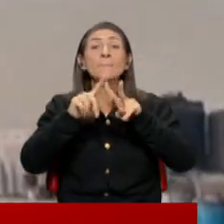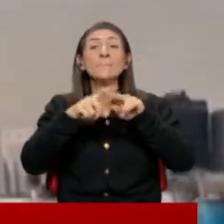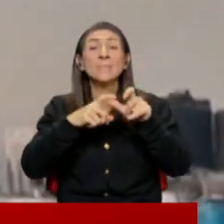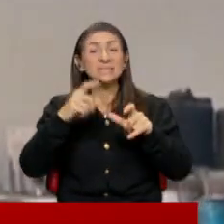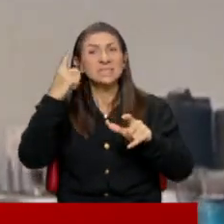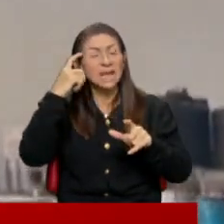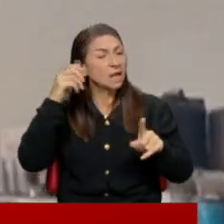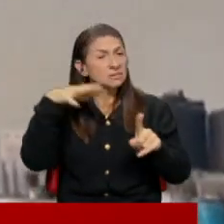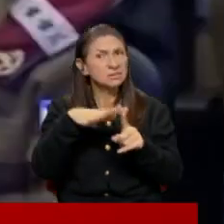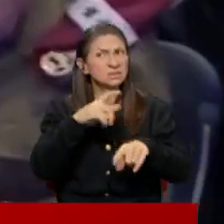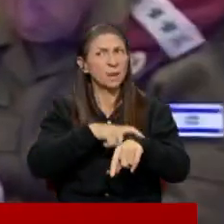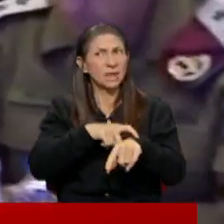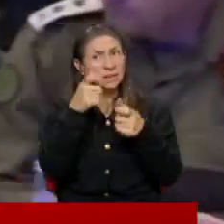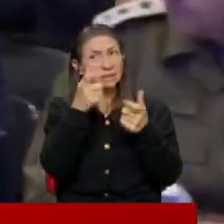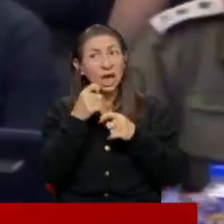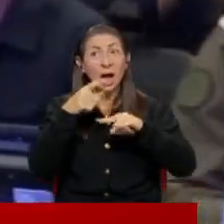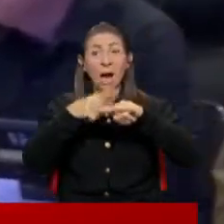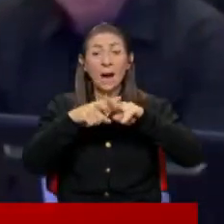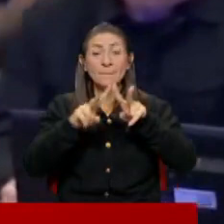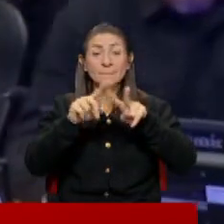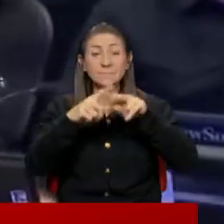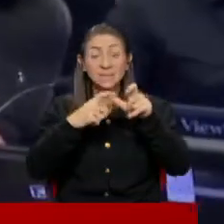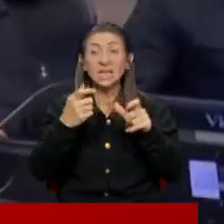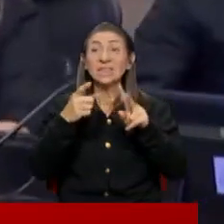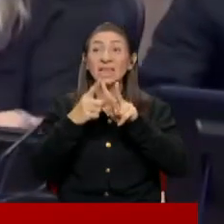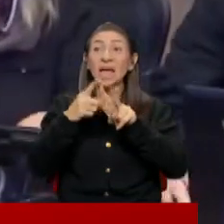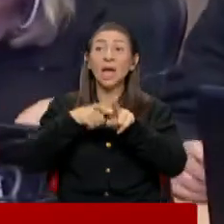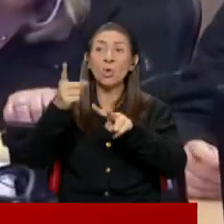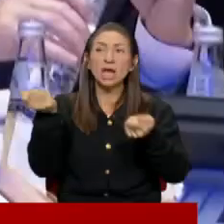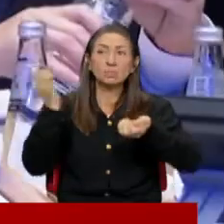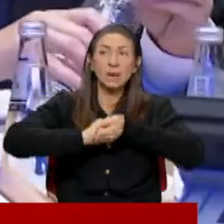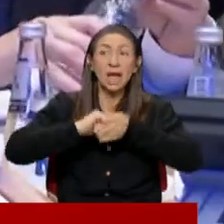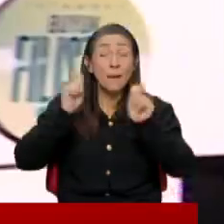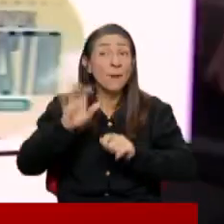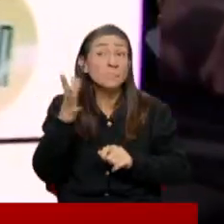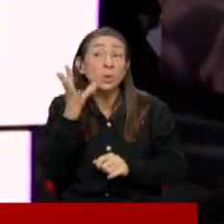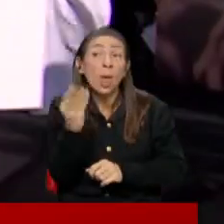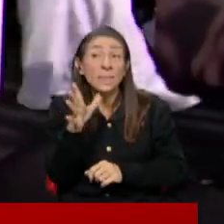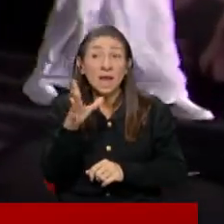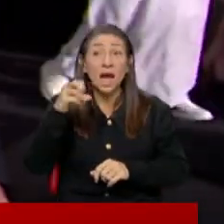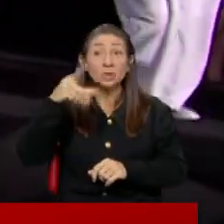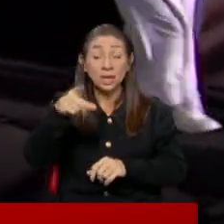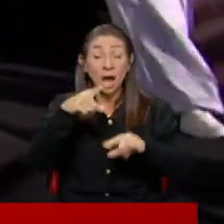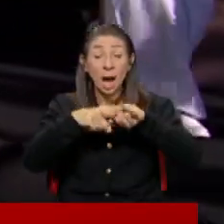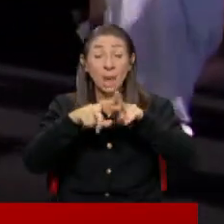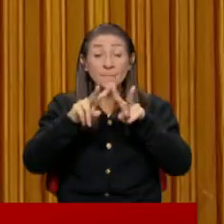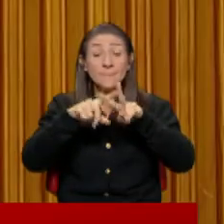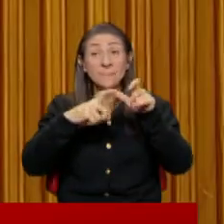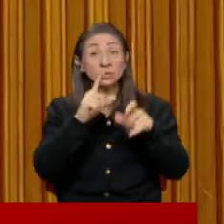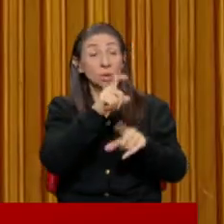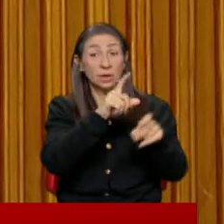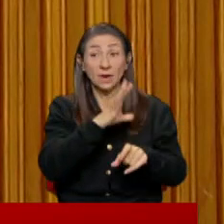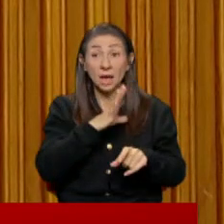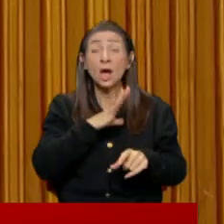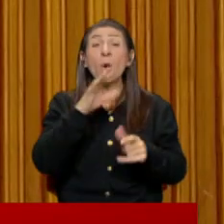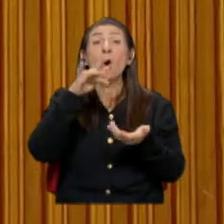saldırılarının zamanlamasına dikkat çekti. Hamas'ın Netanyahu ile işbirliği yapmış olma ihtimaline değindi. Erdoğan'a Hamas soruları yöneltti.